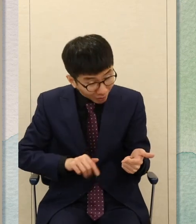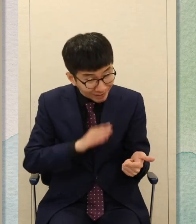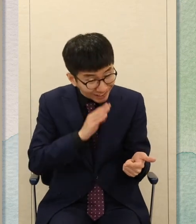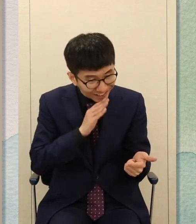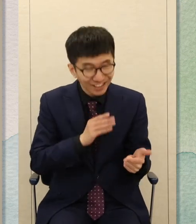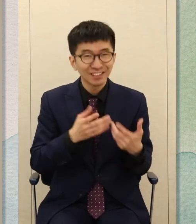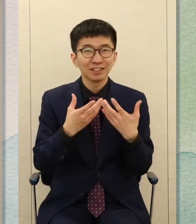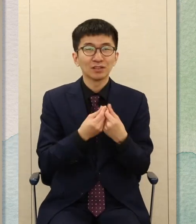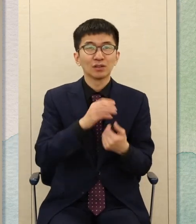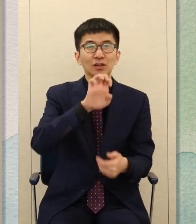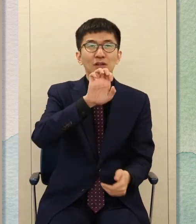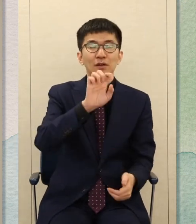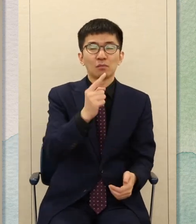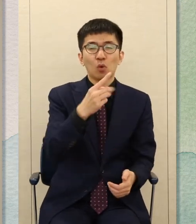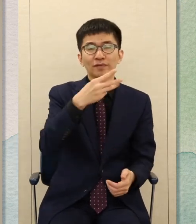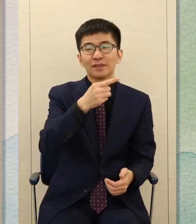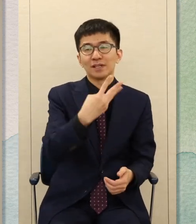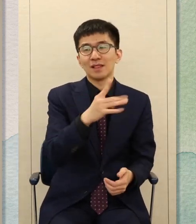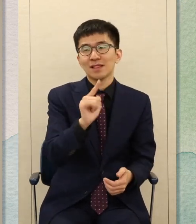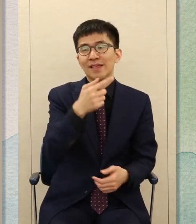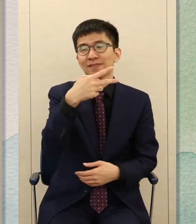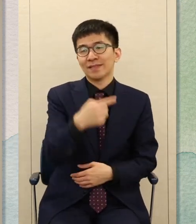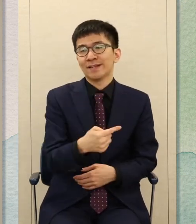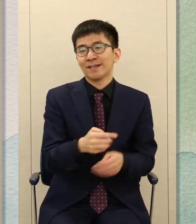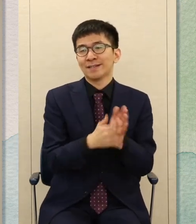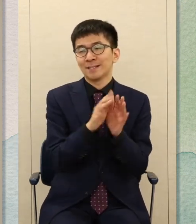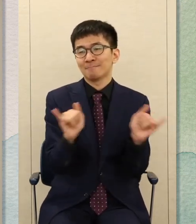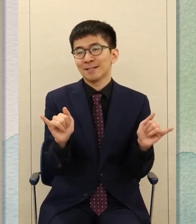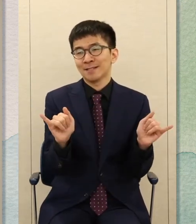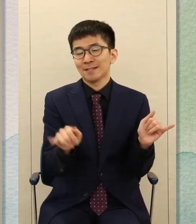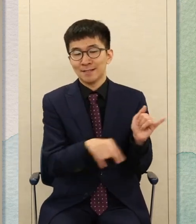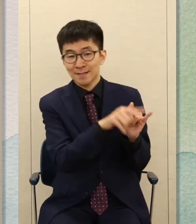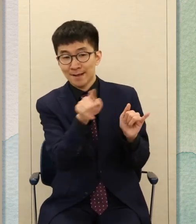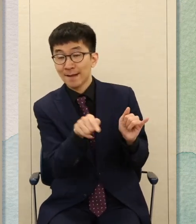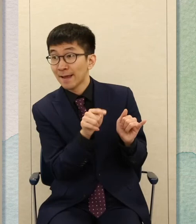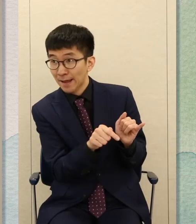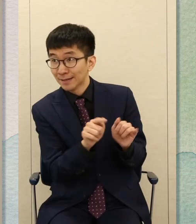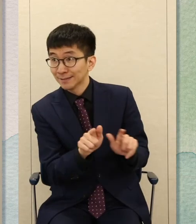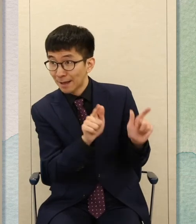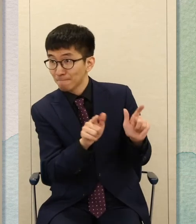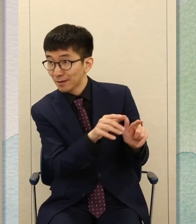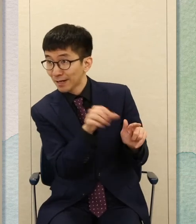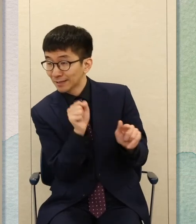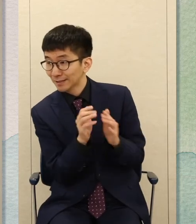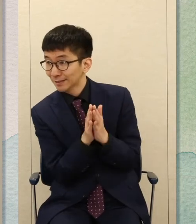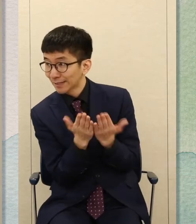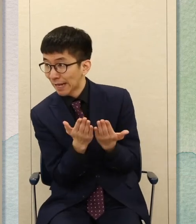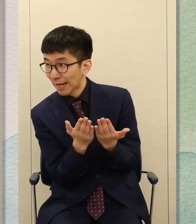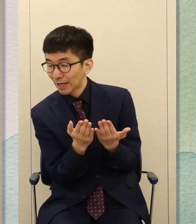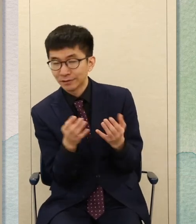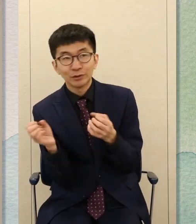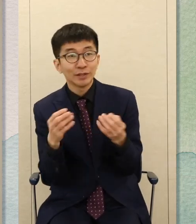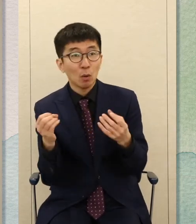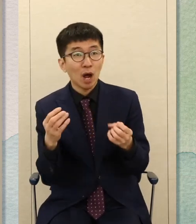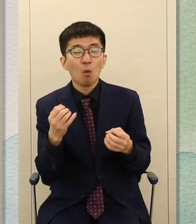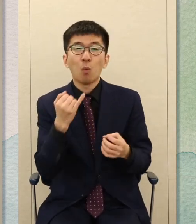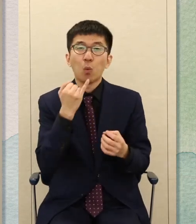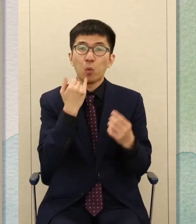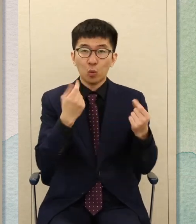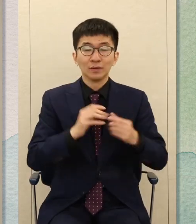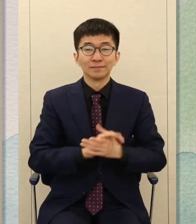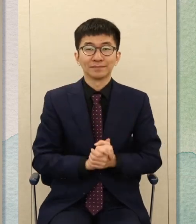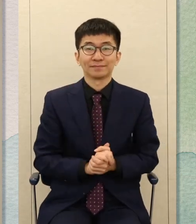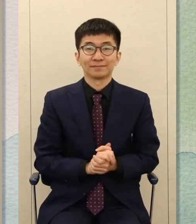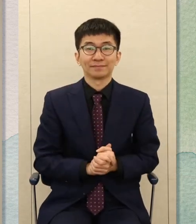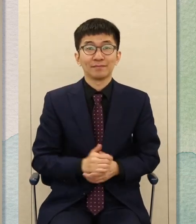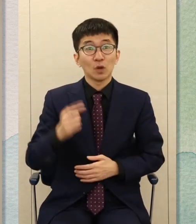뭐 가령 포틀랜드 시민들의 삶을 다룬 어떤 그 포틀랜드 이야기 이런 책들이 이제 토론하기가 굉장히 좋은 책들입니다.